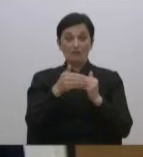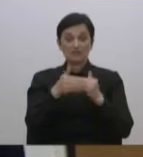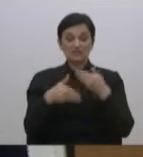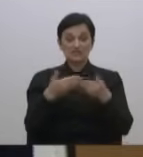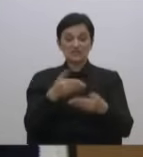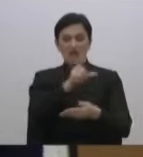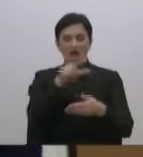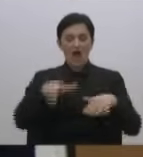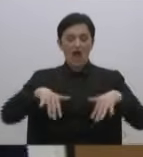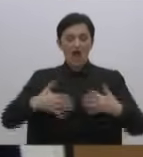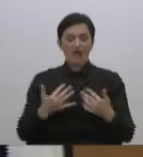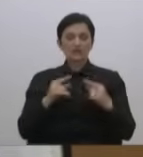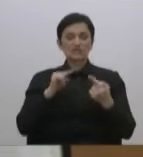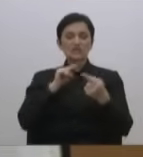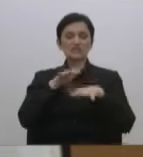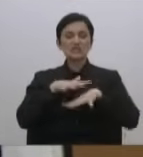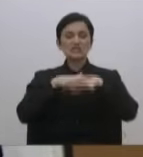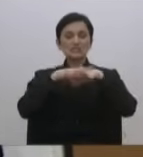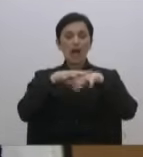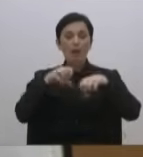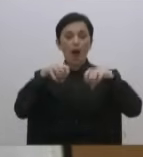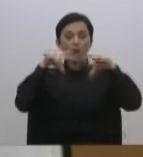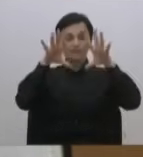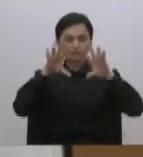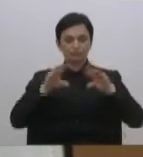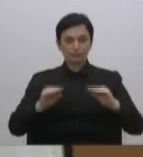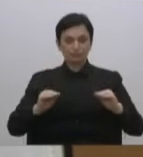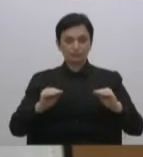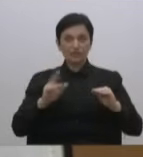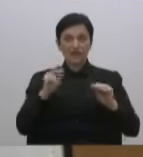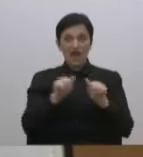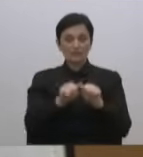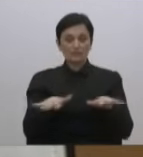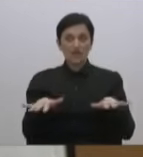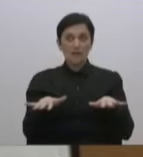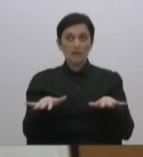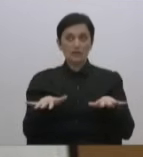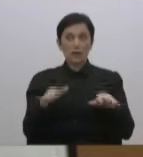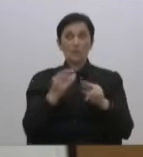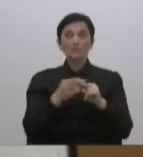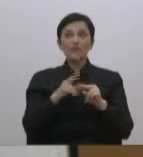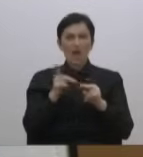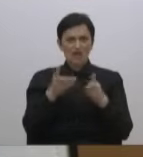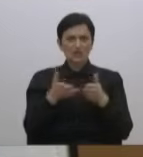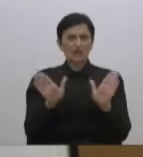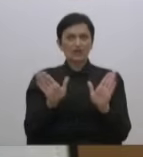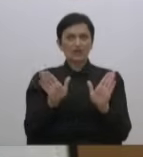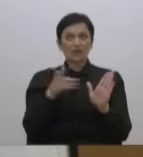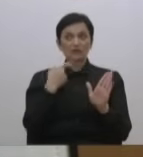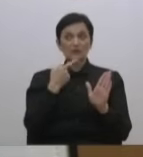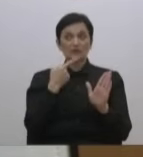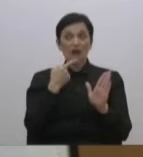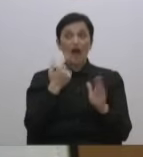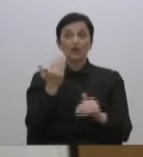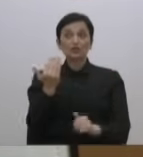dagalos, saprotesto muhti chakhshos, da kaplangos. Esman ghiat tkva,